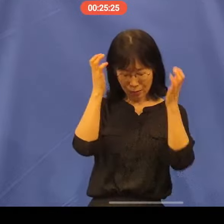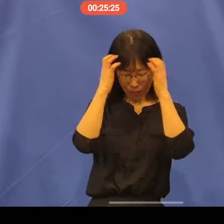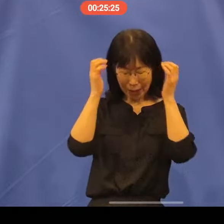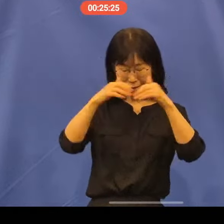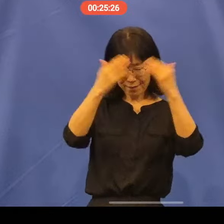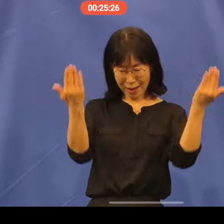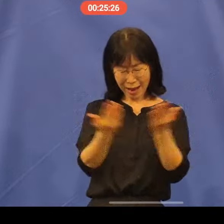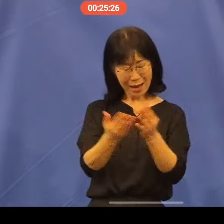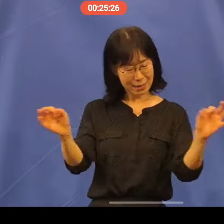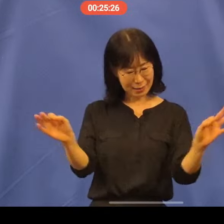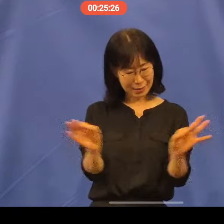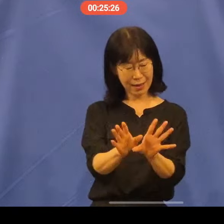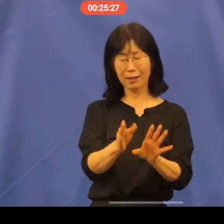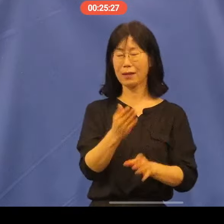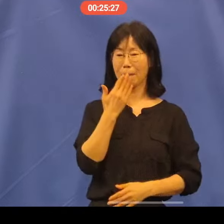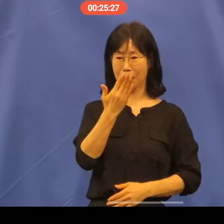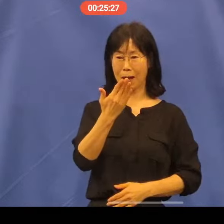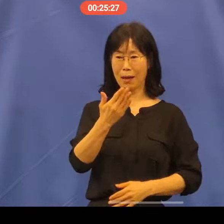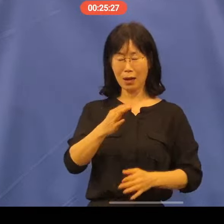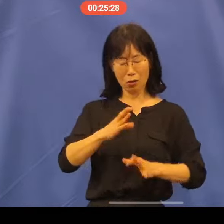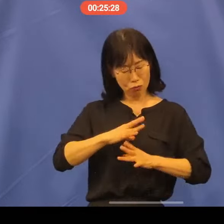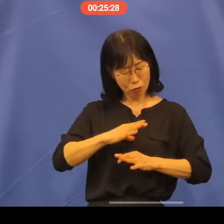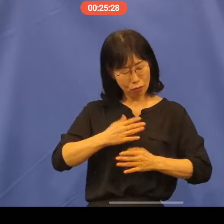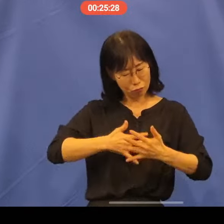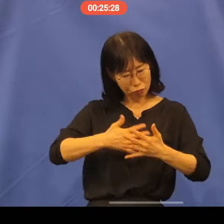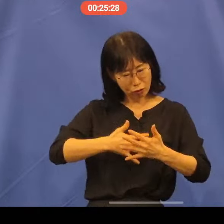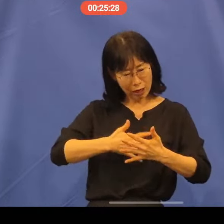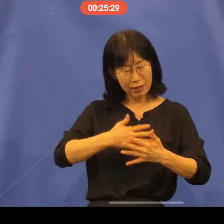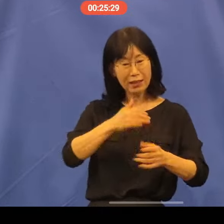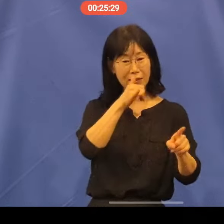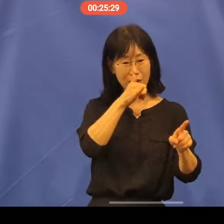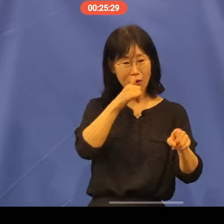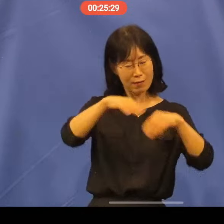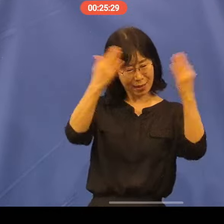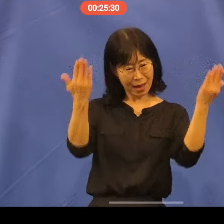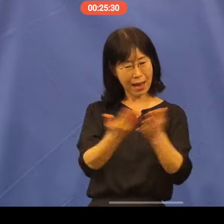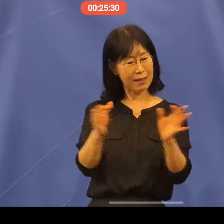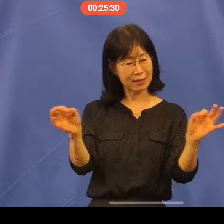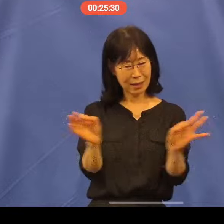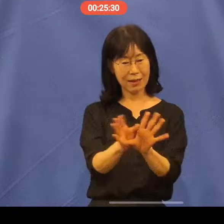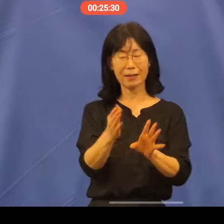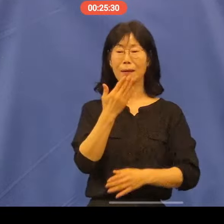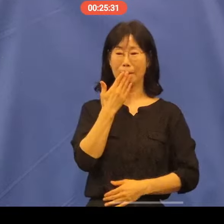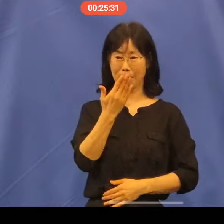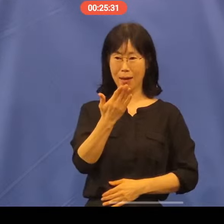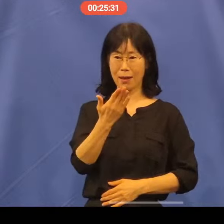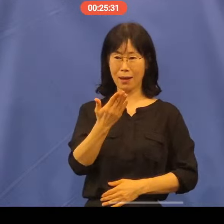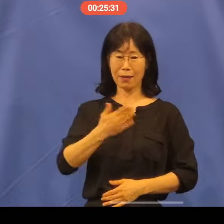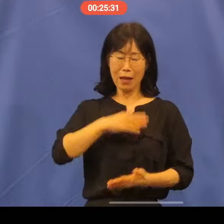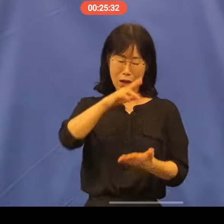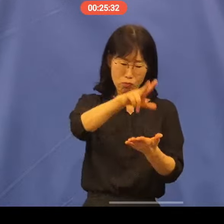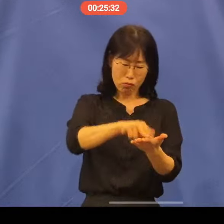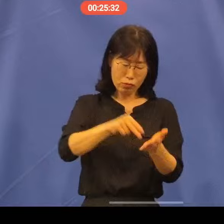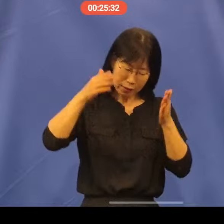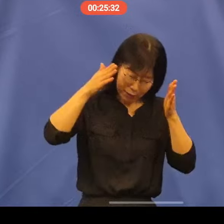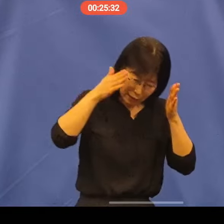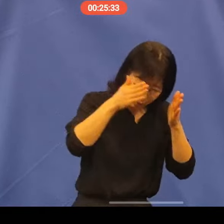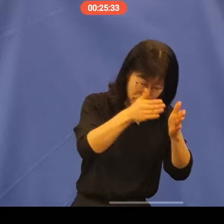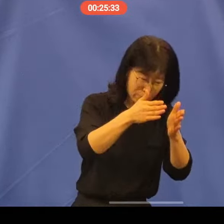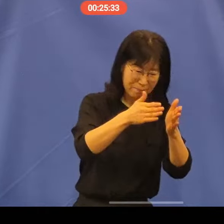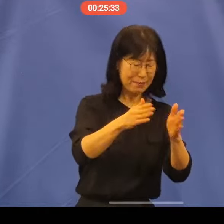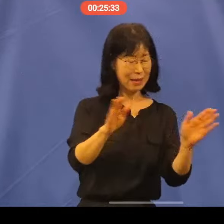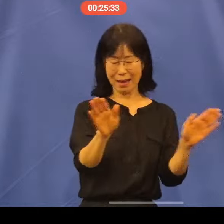모든 어떤 두려움이 다 사라지고요, 지금 상황에 매몰되지 않아요. 그분의 영광에 압도를